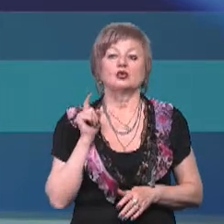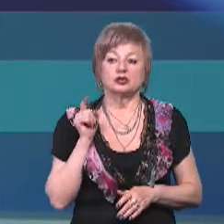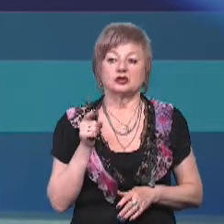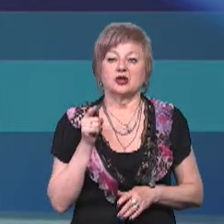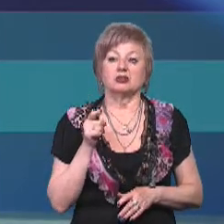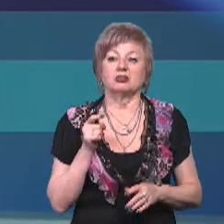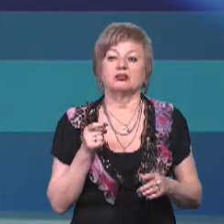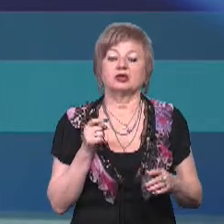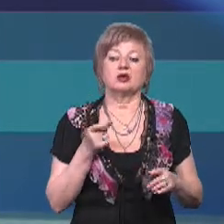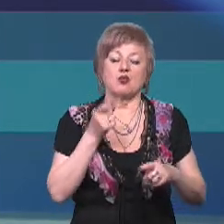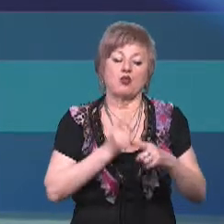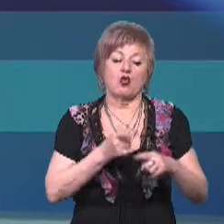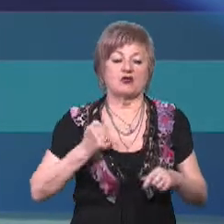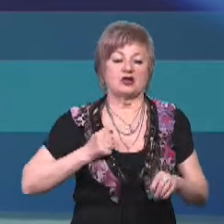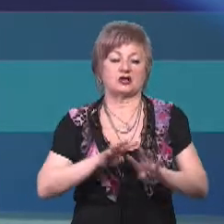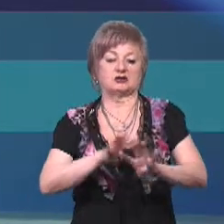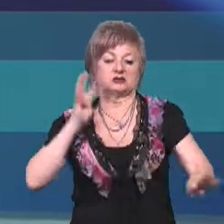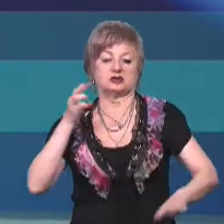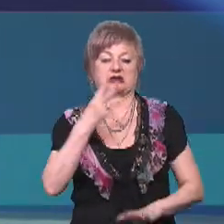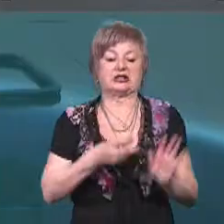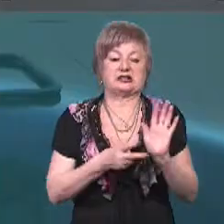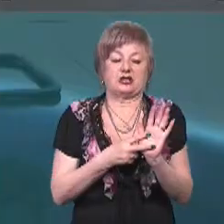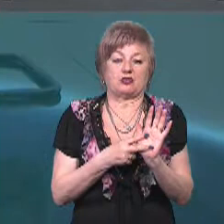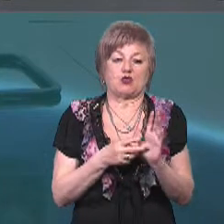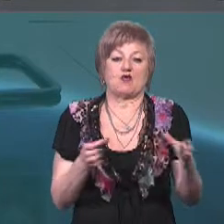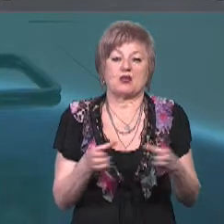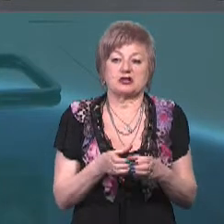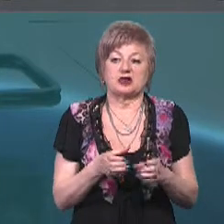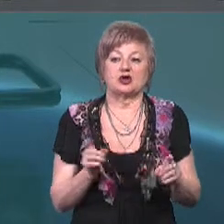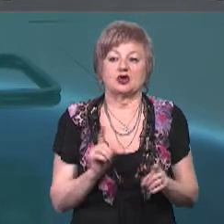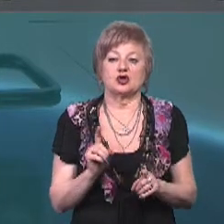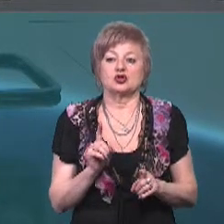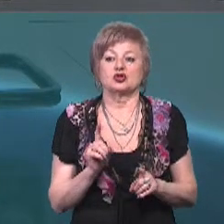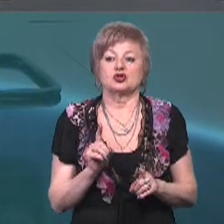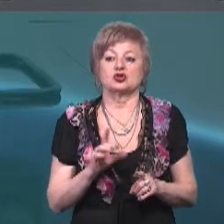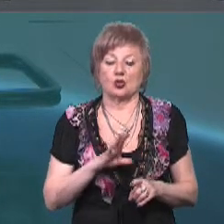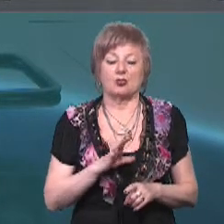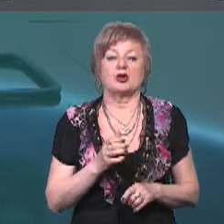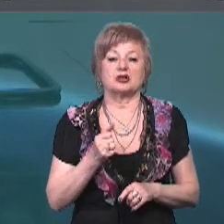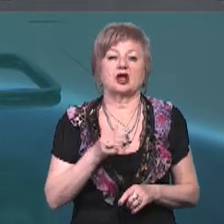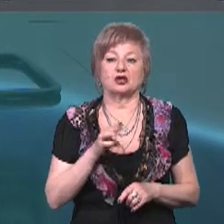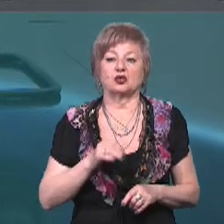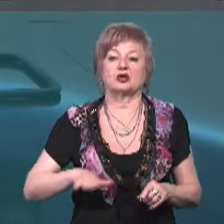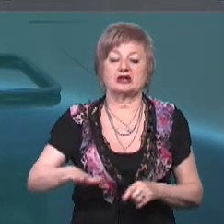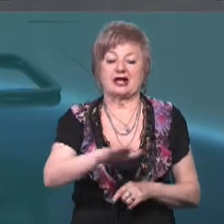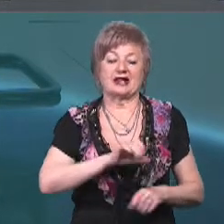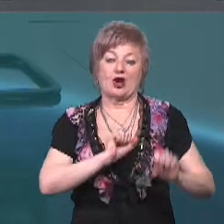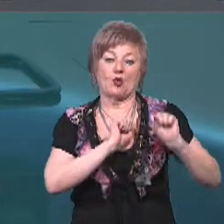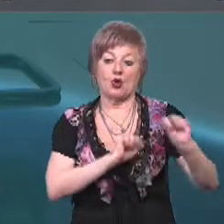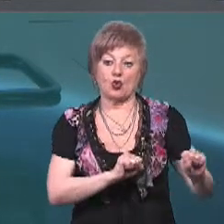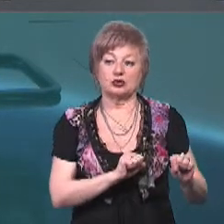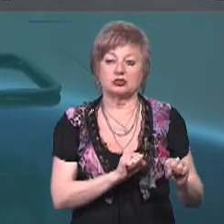принаймні половина нашого батальйону, 37-го. Один з тих батальйонів, який формувався як батальйон територіальної оборони,